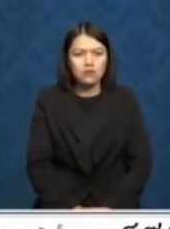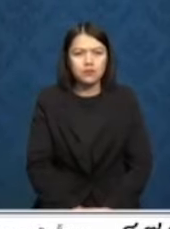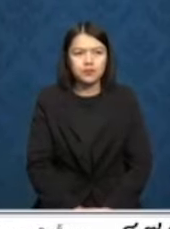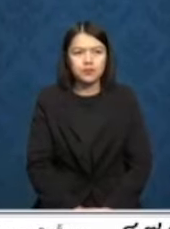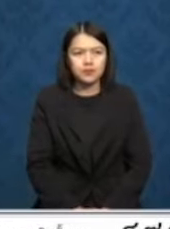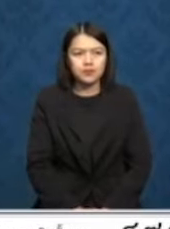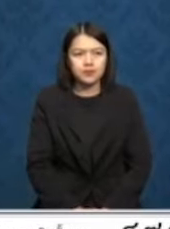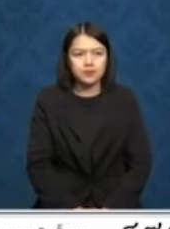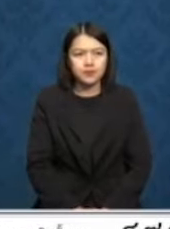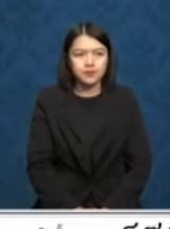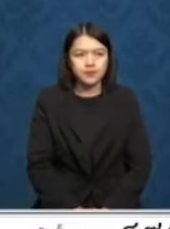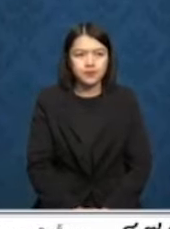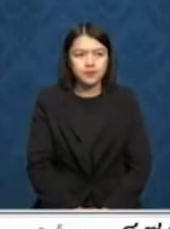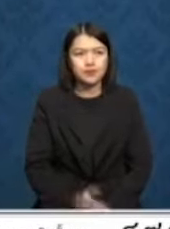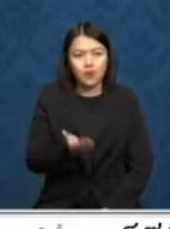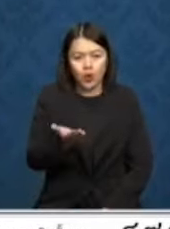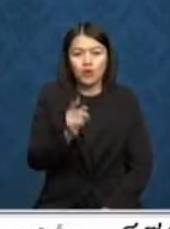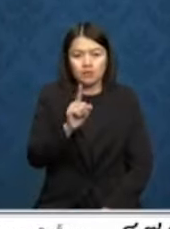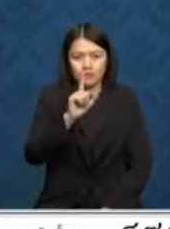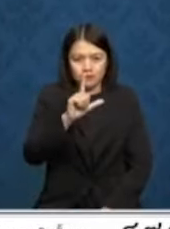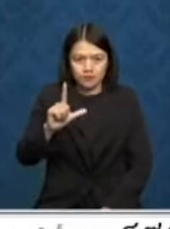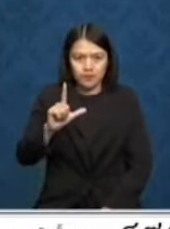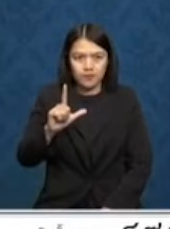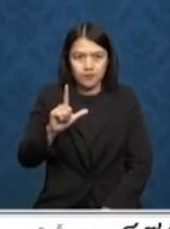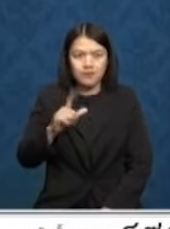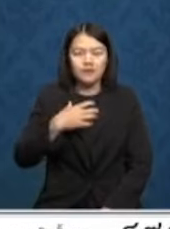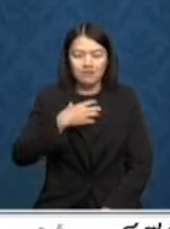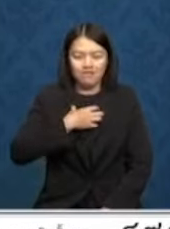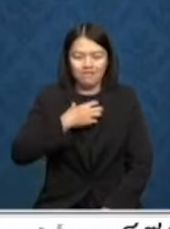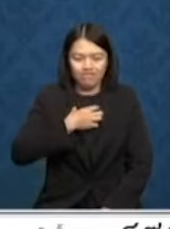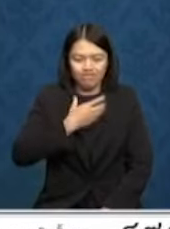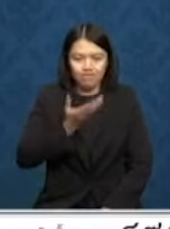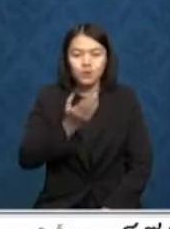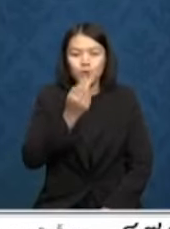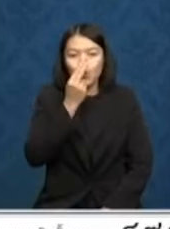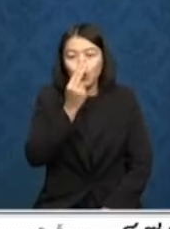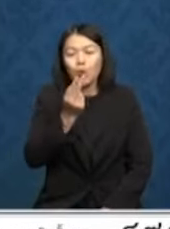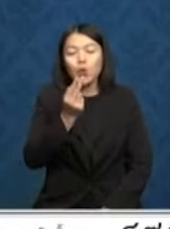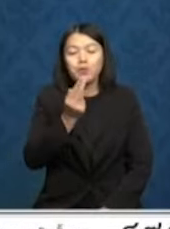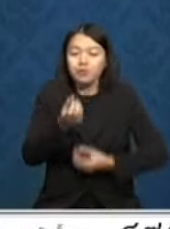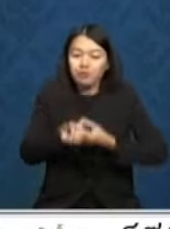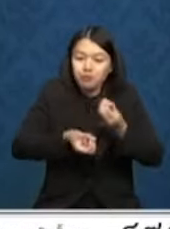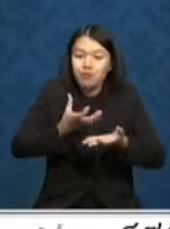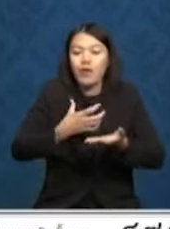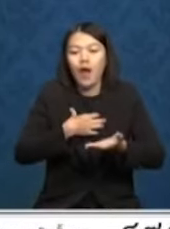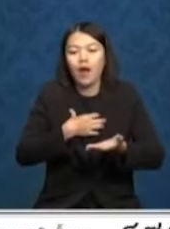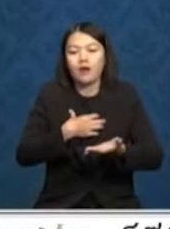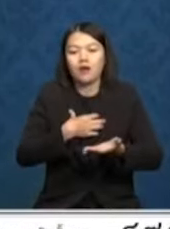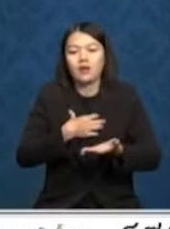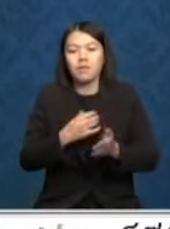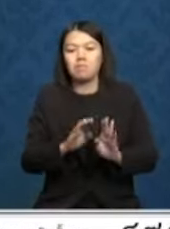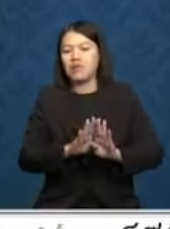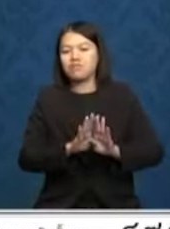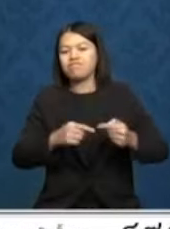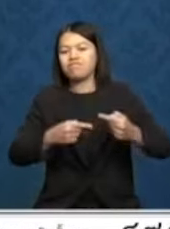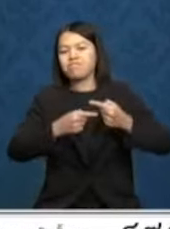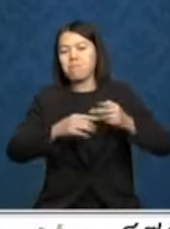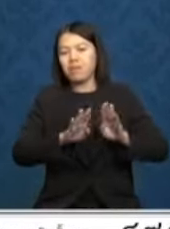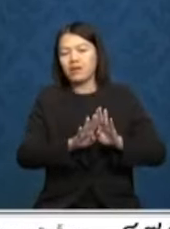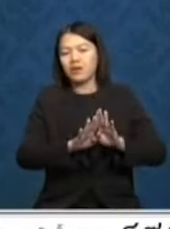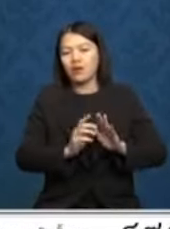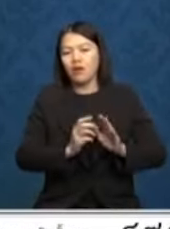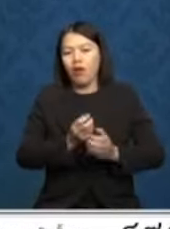ะคะขอ1ล้านบาทค่ะอยากจะฟังความคิดเห็นแต่ปิดเม้นฉ่ำค่ะไม่ส